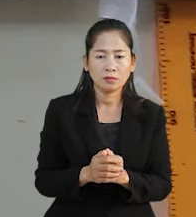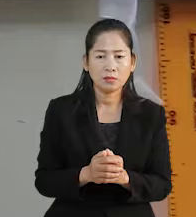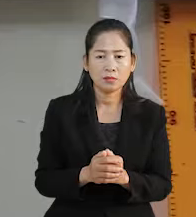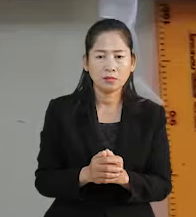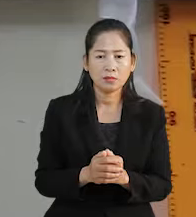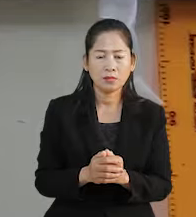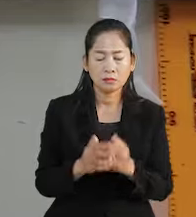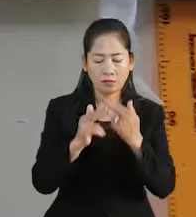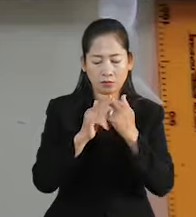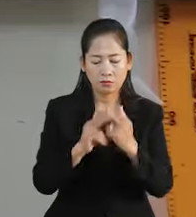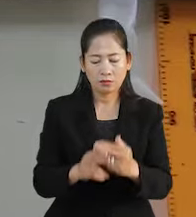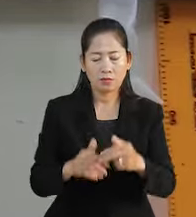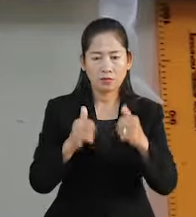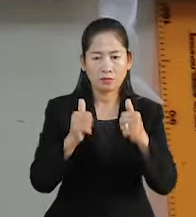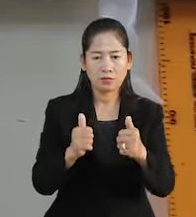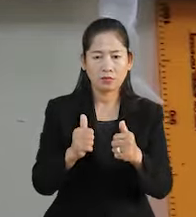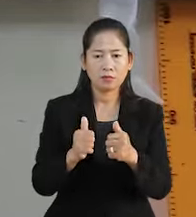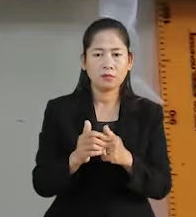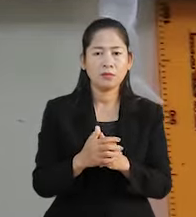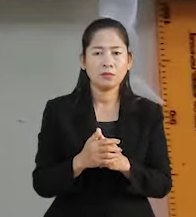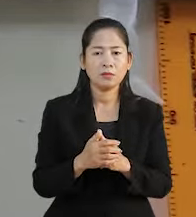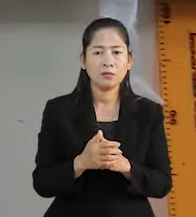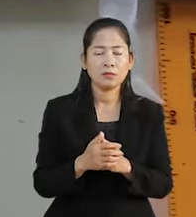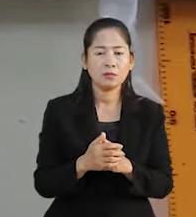ទំនងល្អ